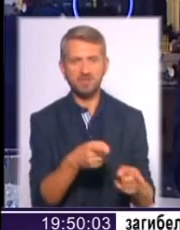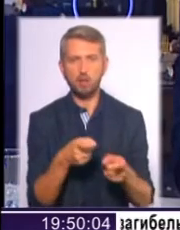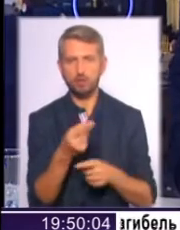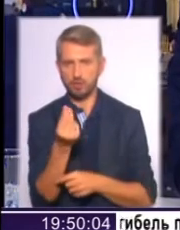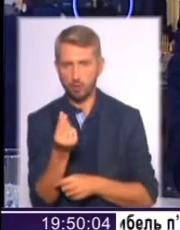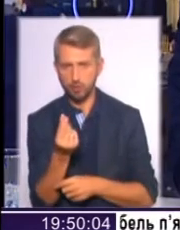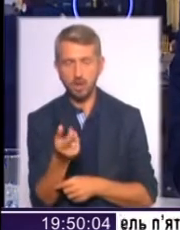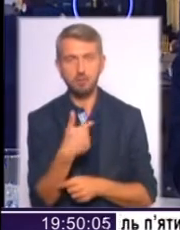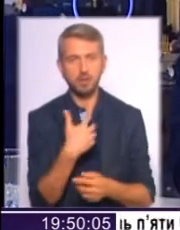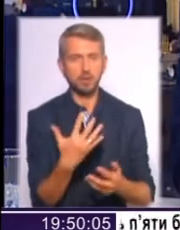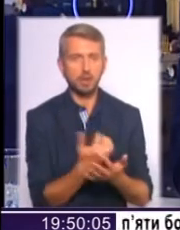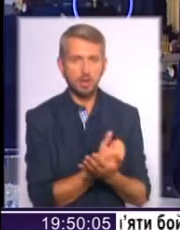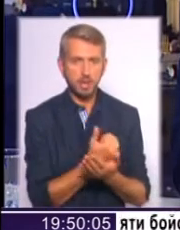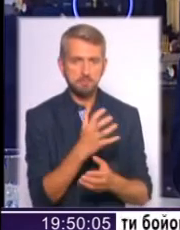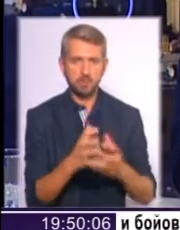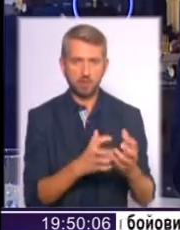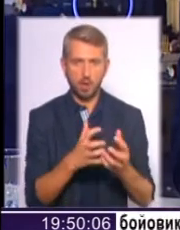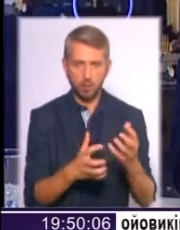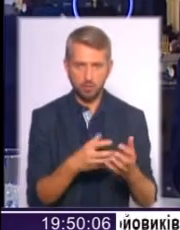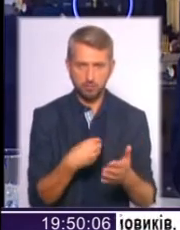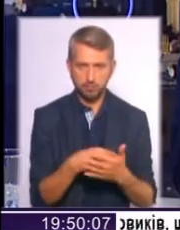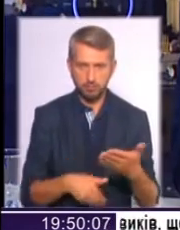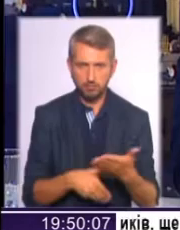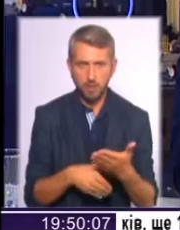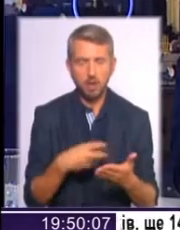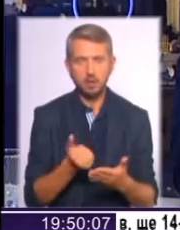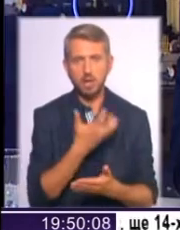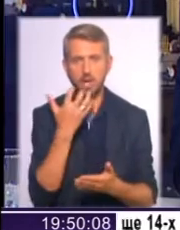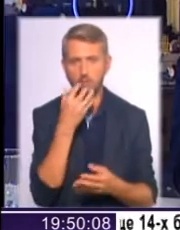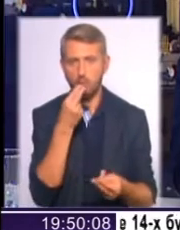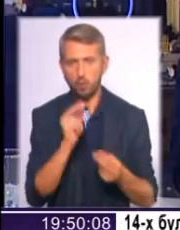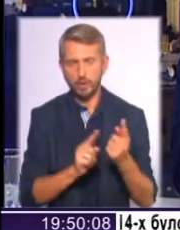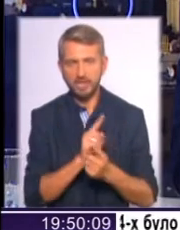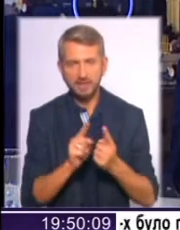кошти міжнародних фінансових донорів на термомодернізацію.